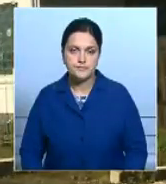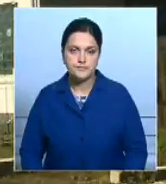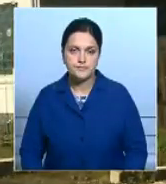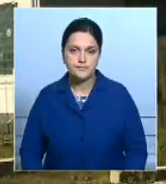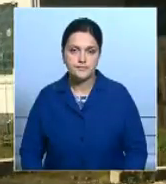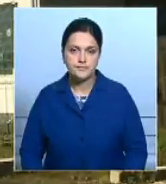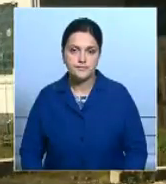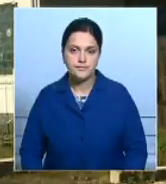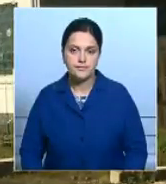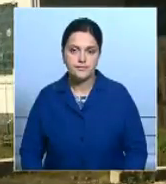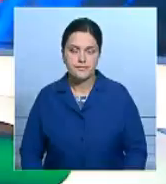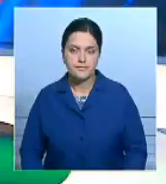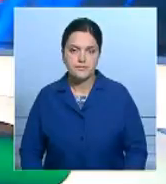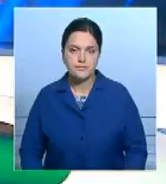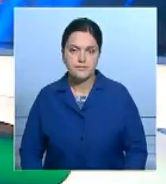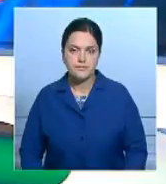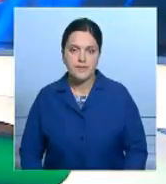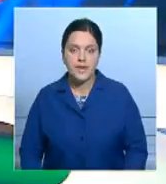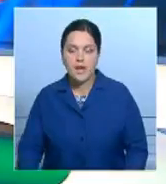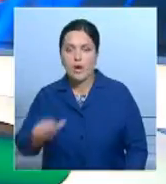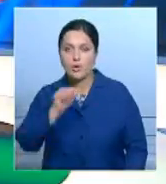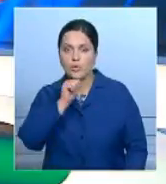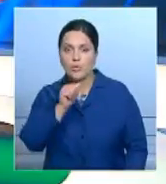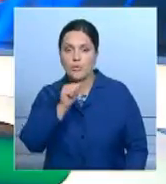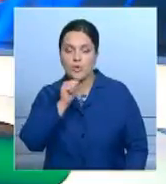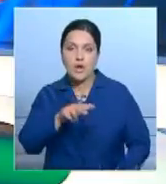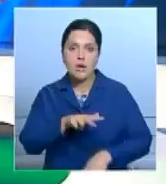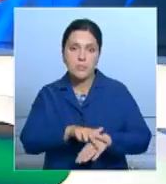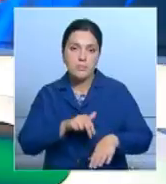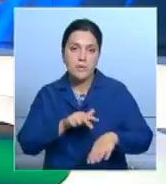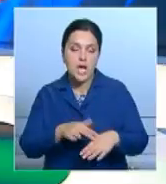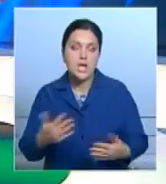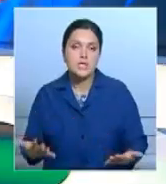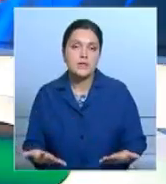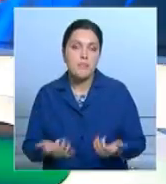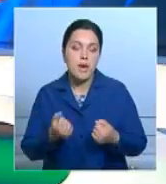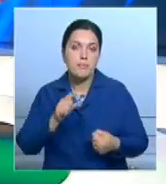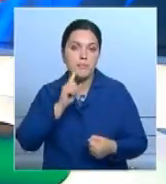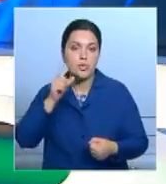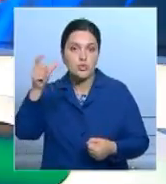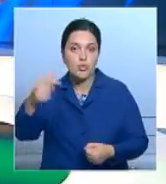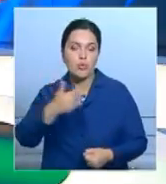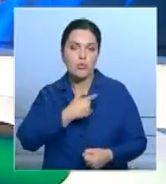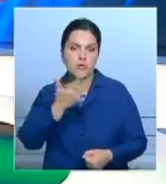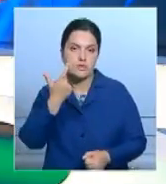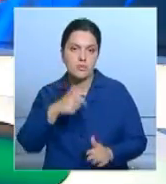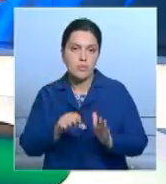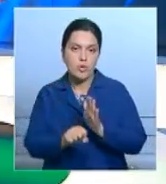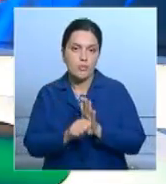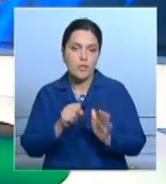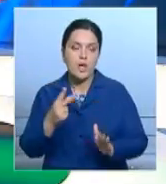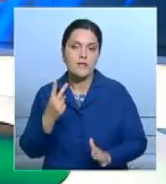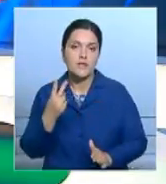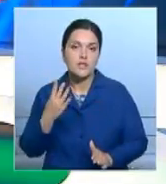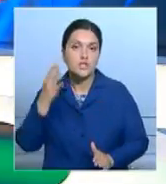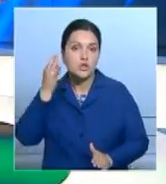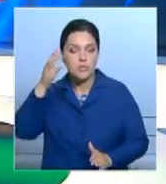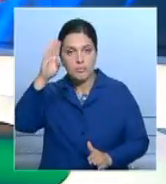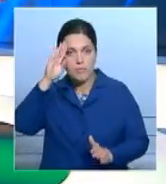24 КИЗ. В Кустанае участковый инспектор спас молодого человека, пытавшегося покончить жизнь